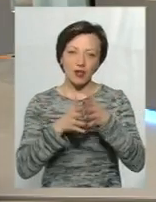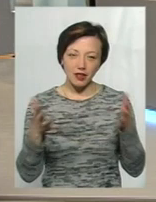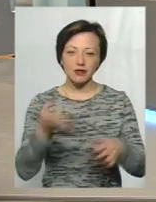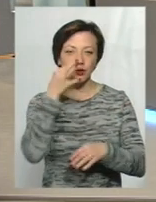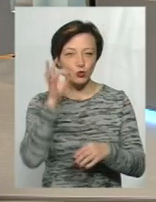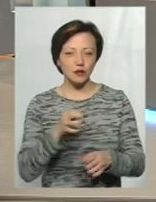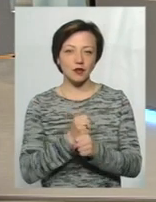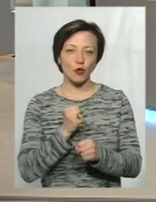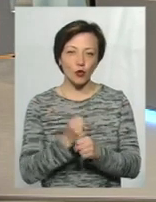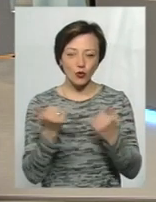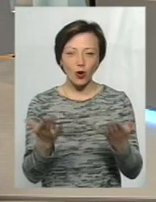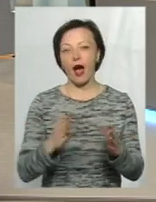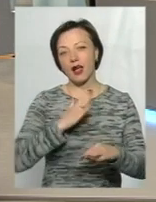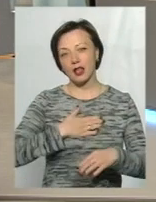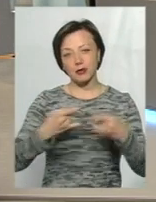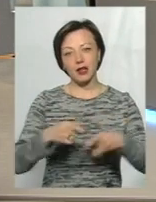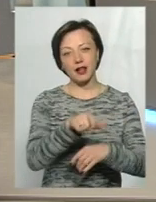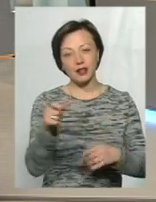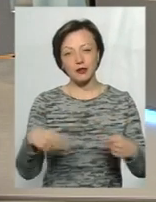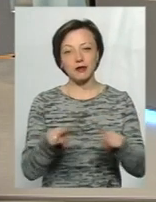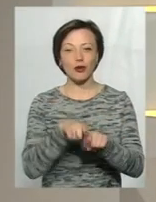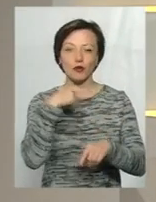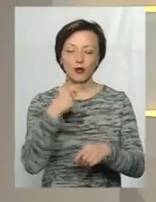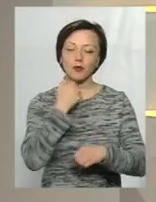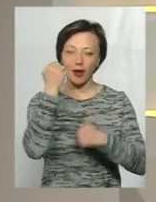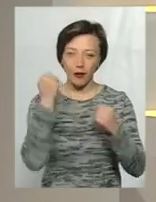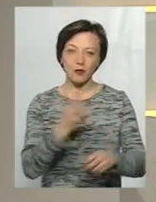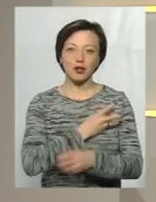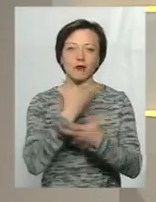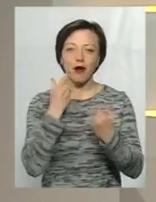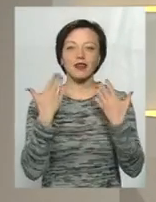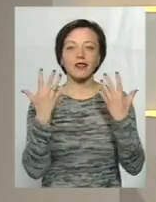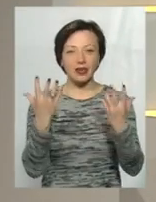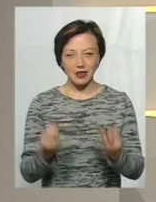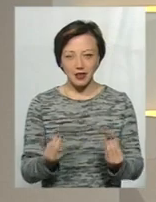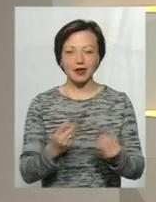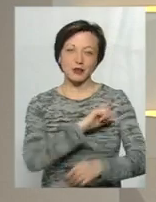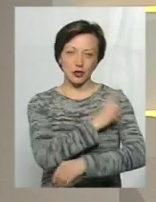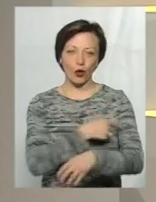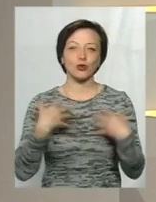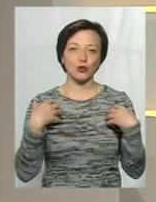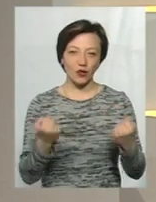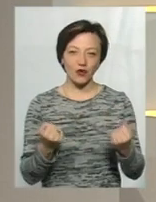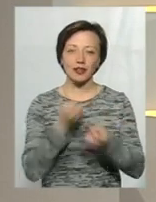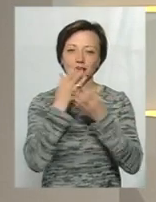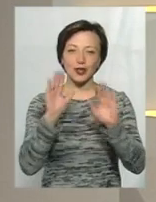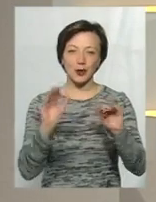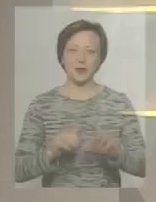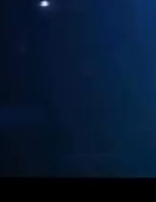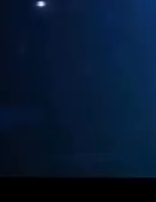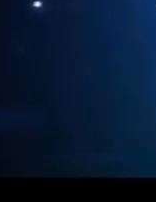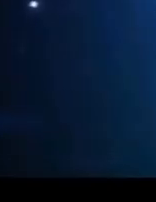досвід, за вашу роботу. А нашим телеглядачам також говоримо дякую, бажаємо гарних вихідних і міцного здоров'я. На все добре.